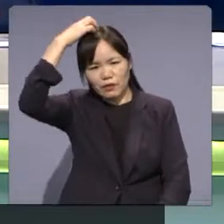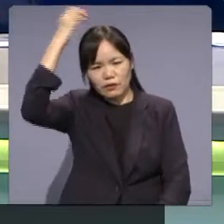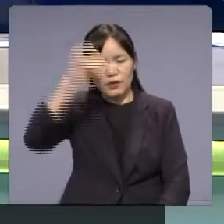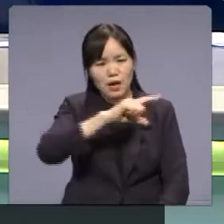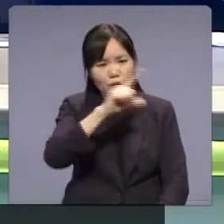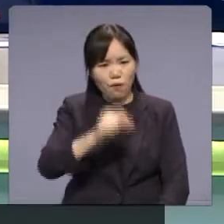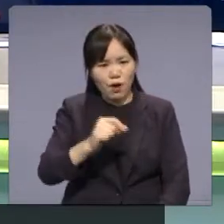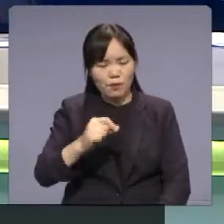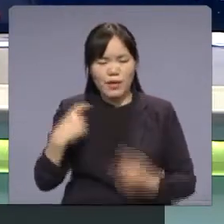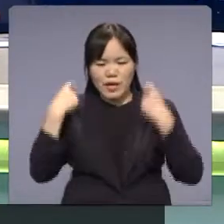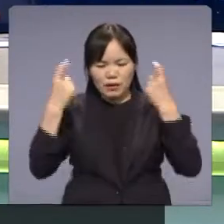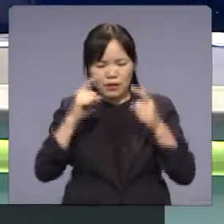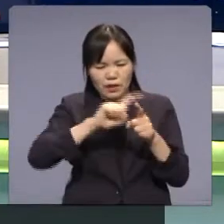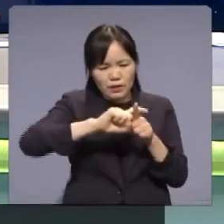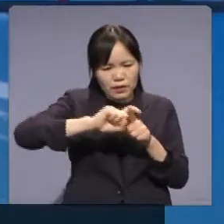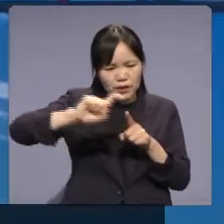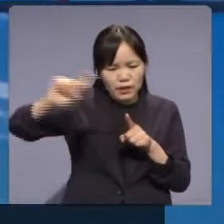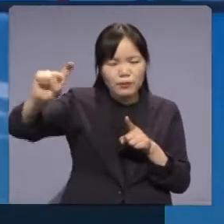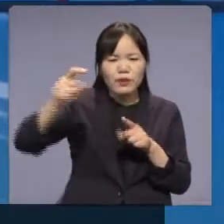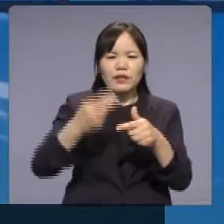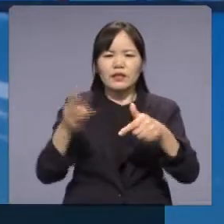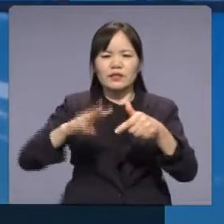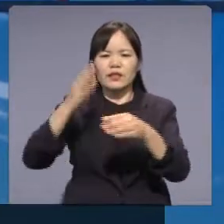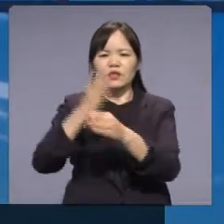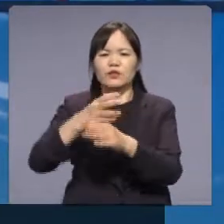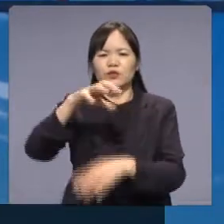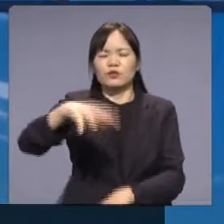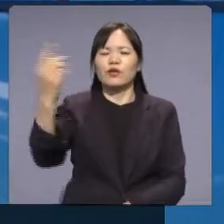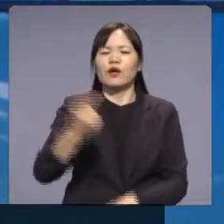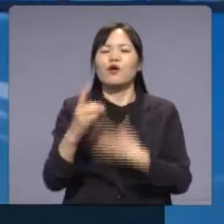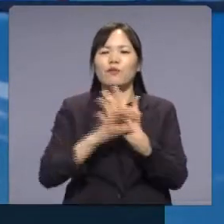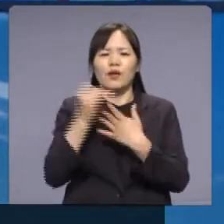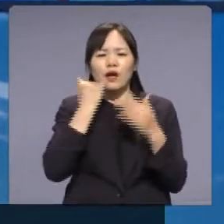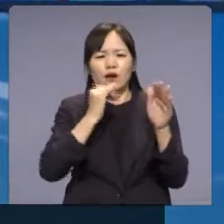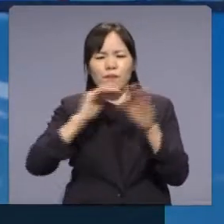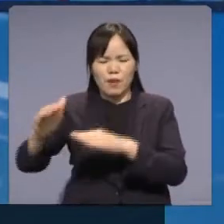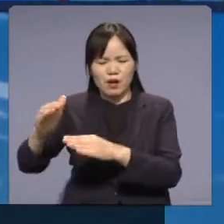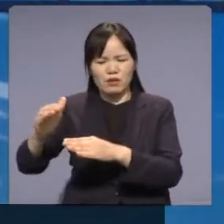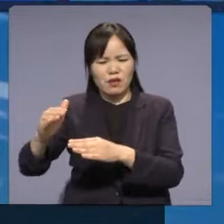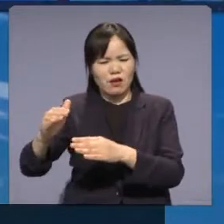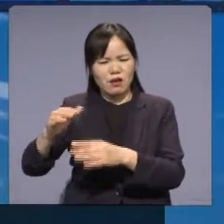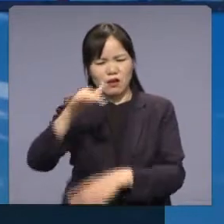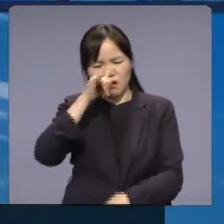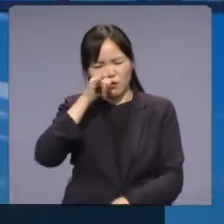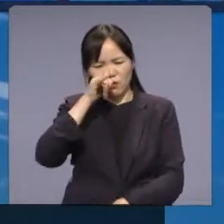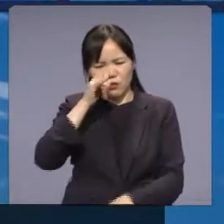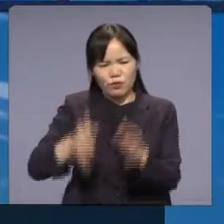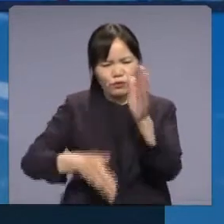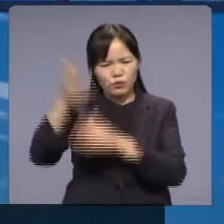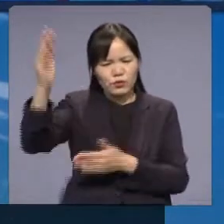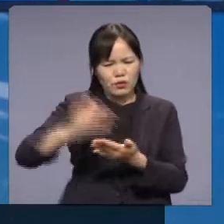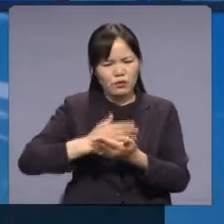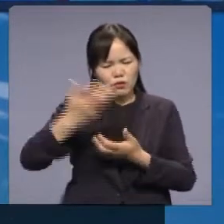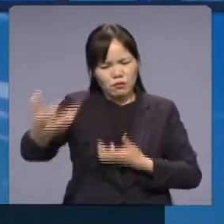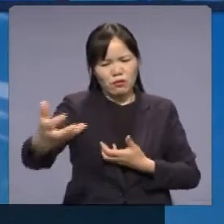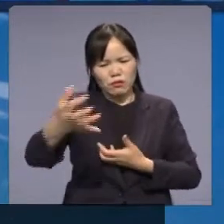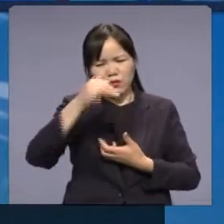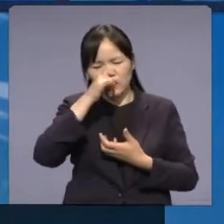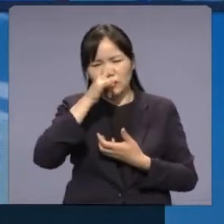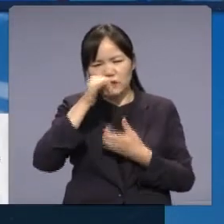관광 케이블카는 저희 인천 중구로 오게 되면 바다를 가운데 두고 양쪽으로 이렇게 도시가 나눠져 있습니다. 그래서